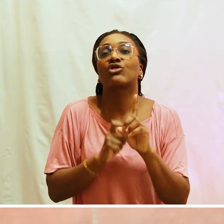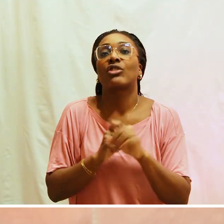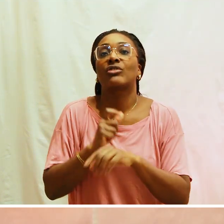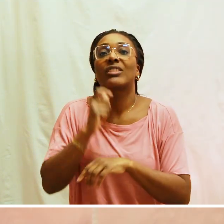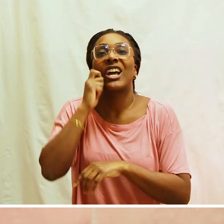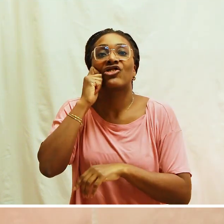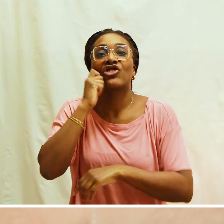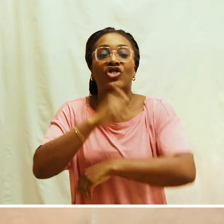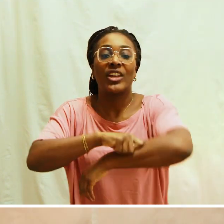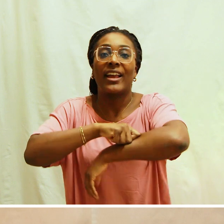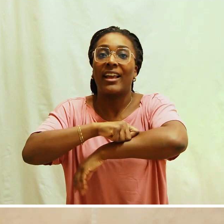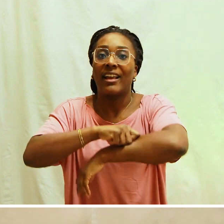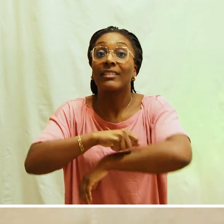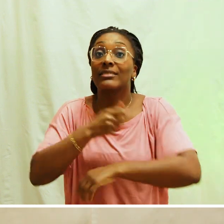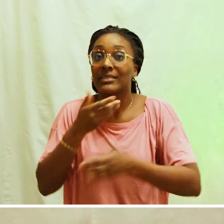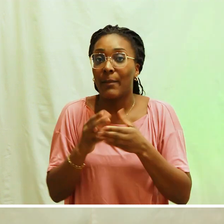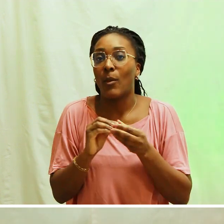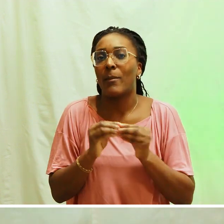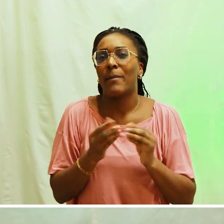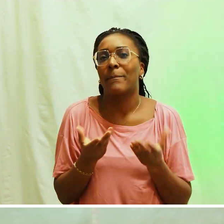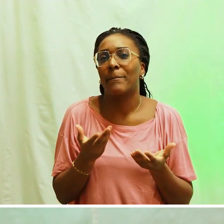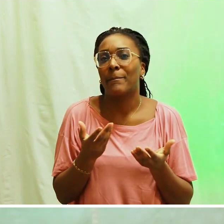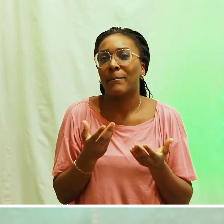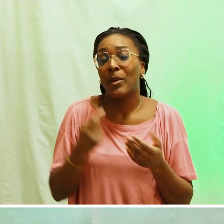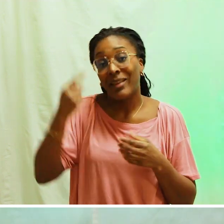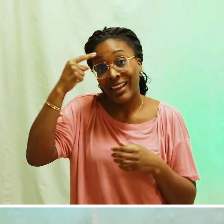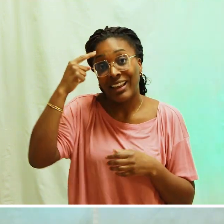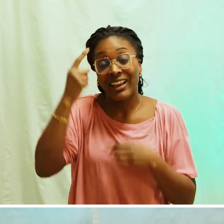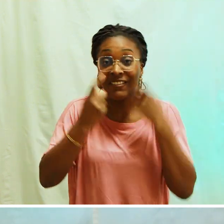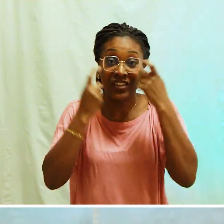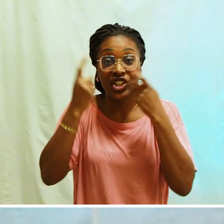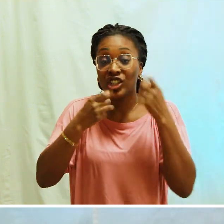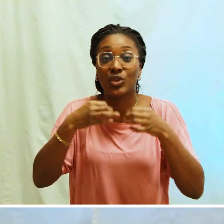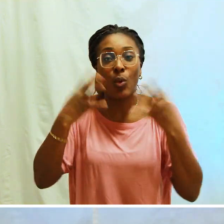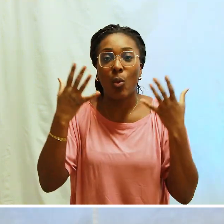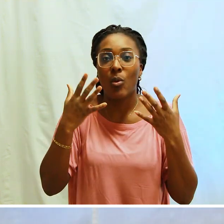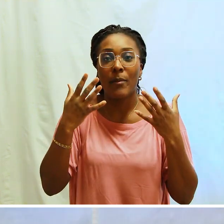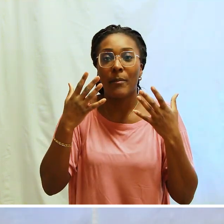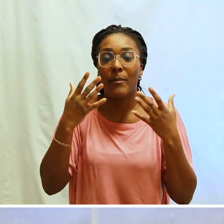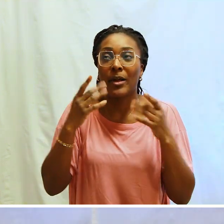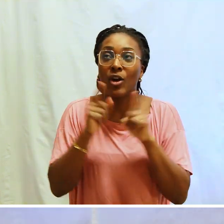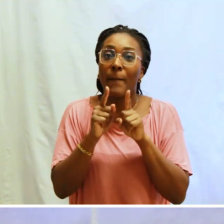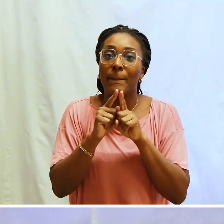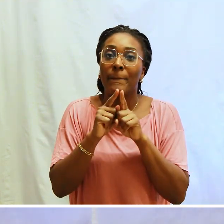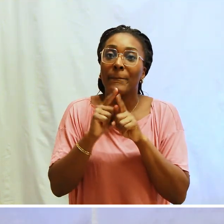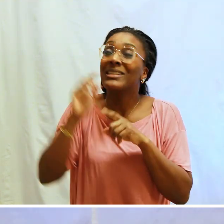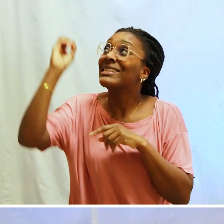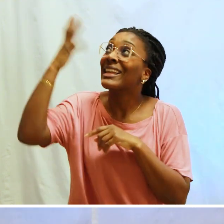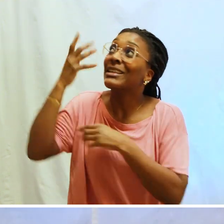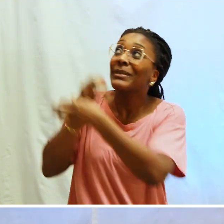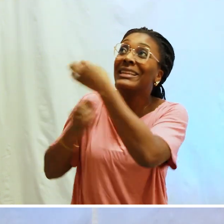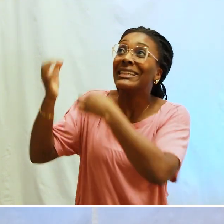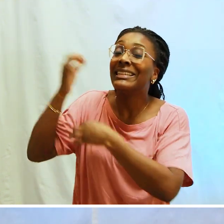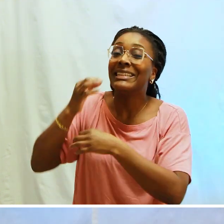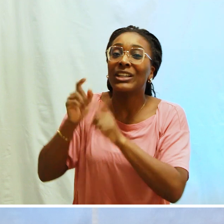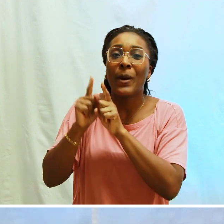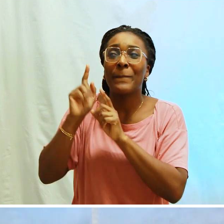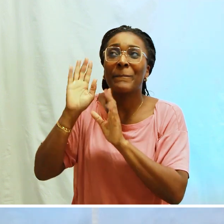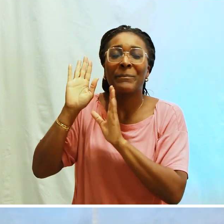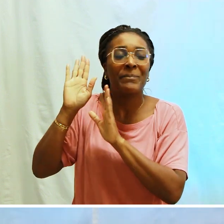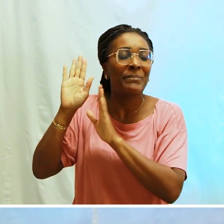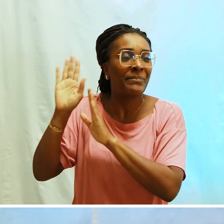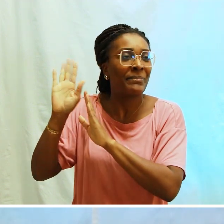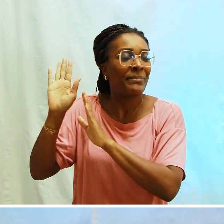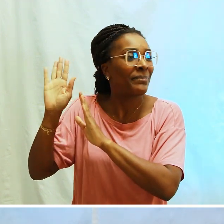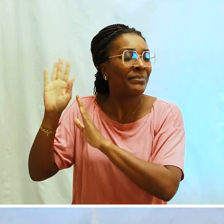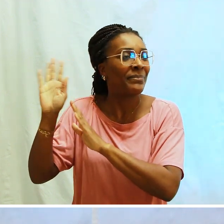les circonstances de la vie. Il analyse avec sa tête, mais ne s'attache pas à ce que l'esprit ou la parole de Dieu peut